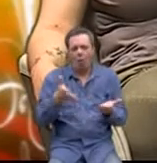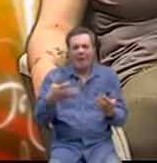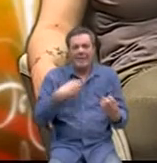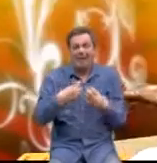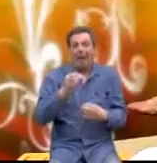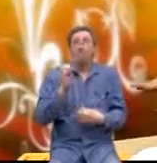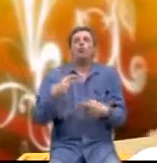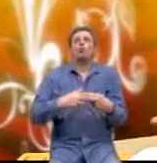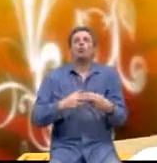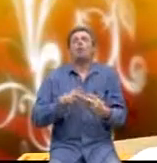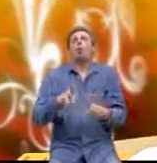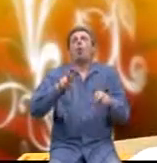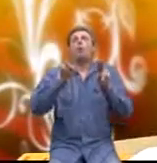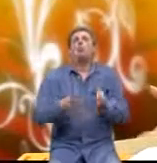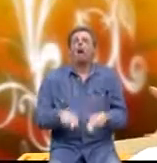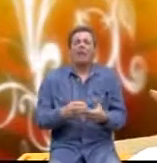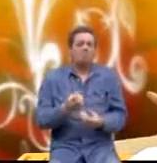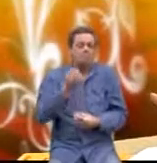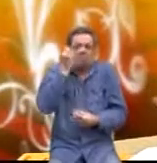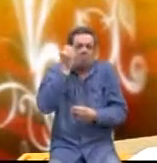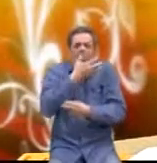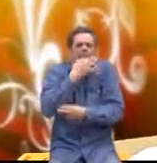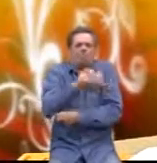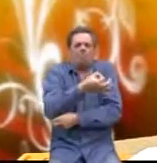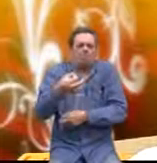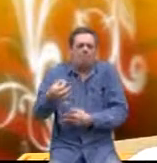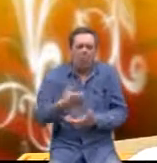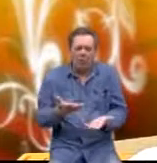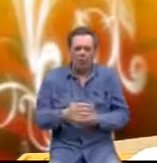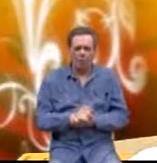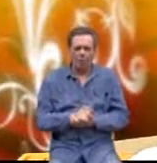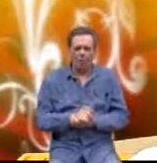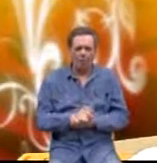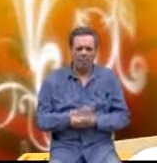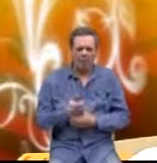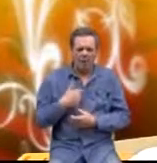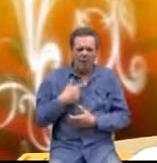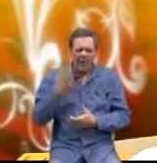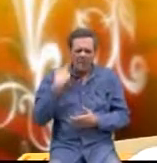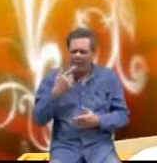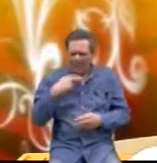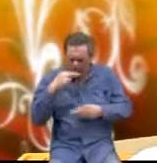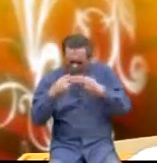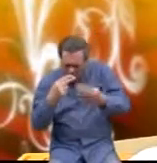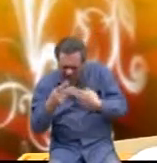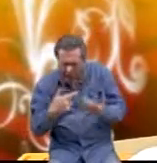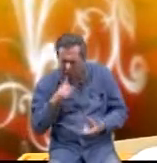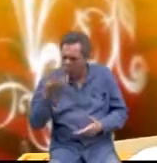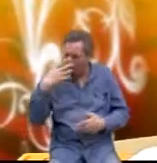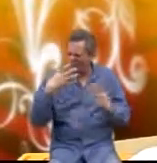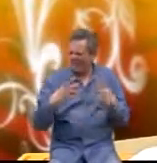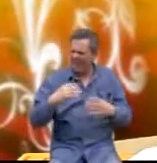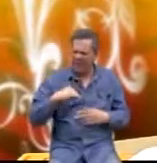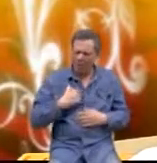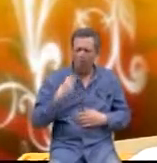dobrog susjedstva, to je zapravo fantastično. To je još, ja sam negdje čačkala, pa je to još 90. ili nešto